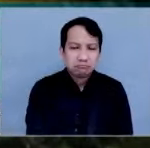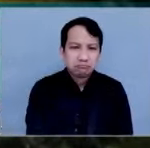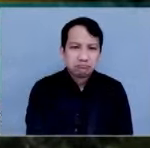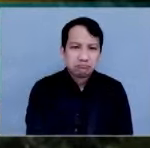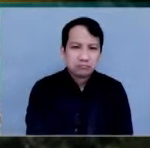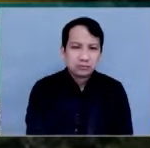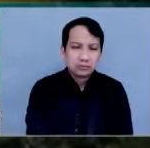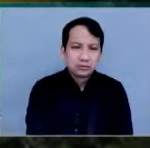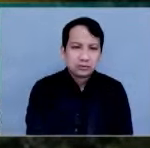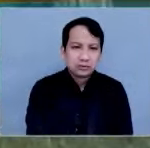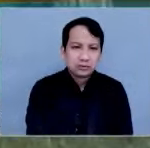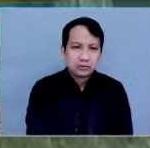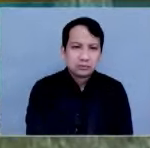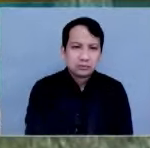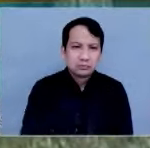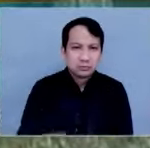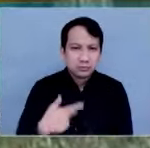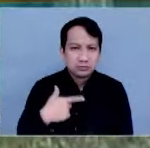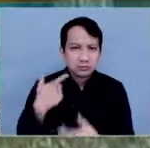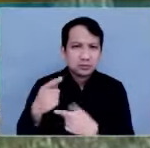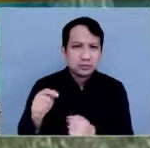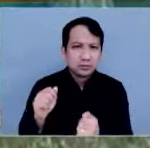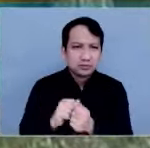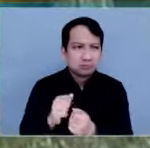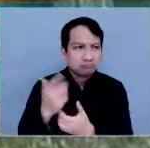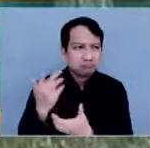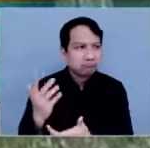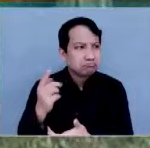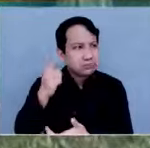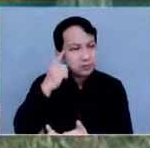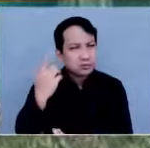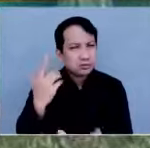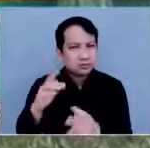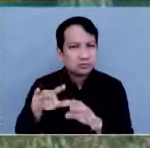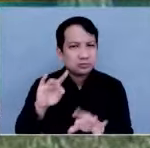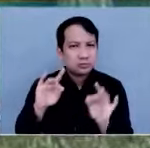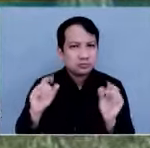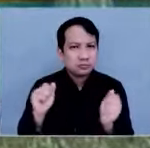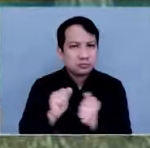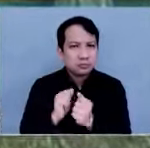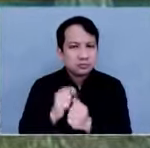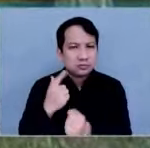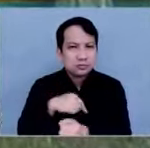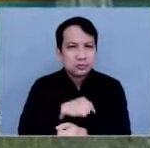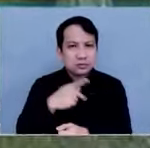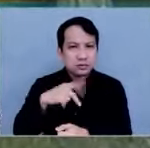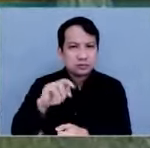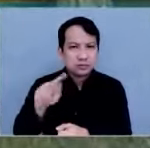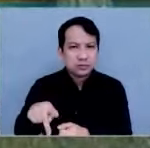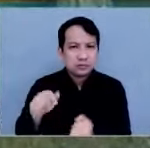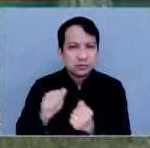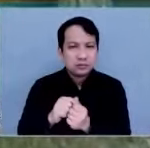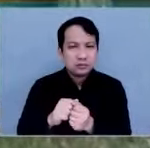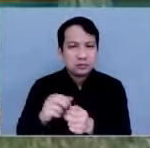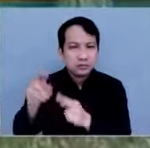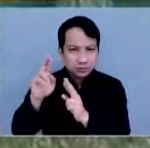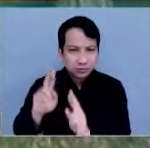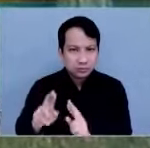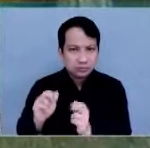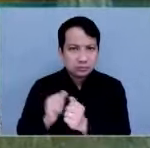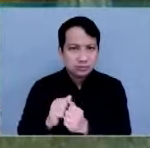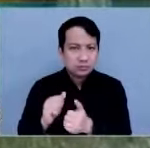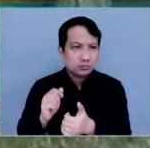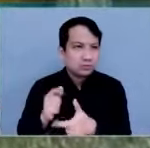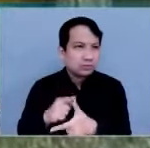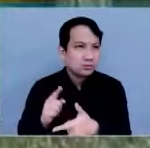Trust is a personal thing, and may mga officers naman po sa PNP na respetado niya talaga. Like for